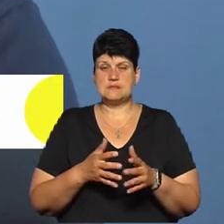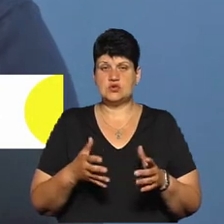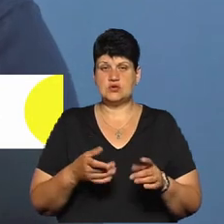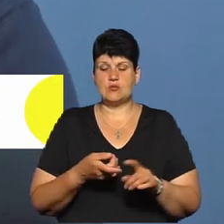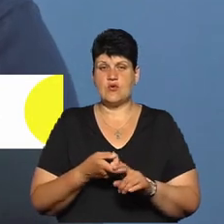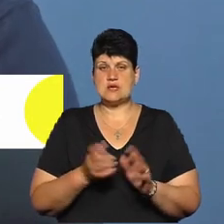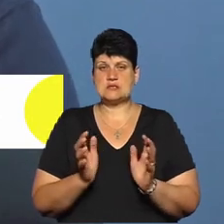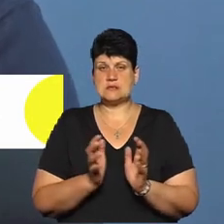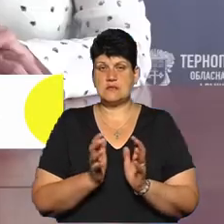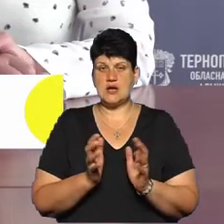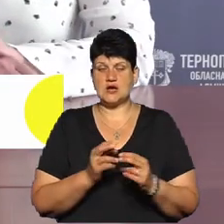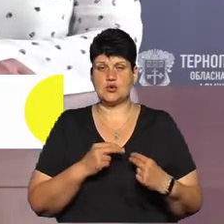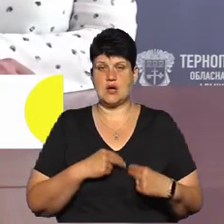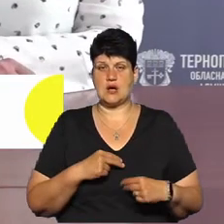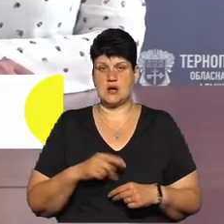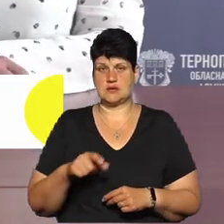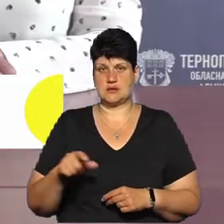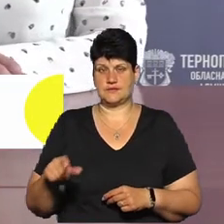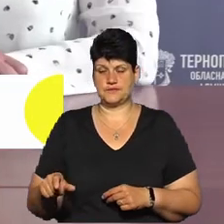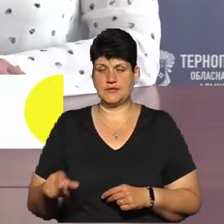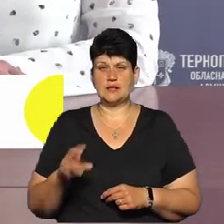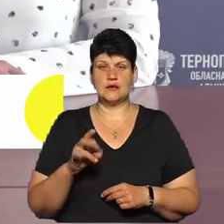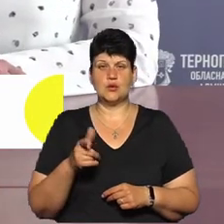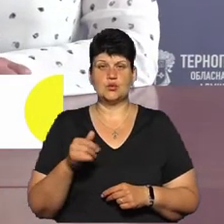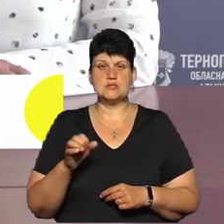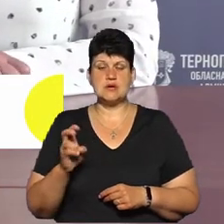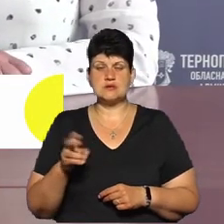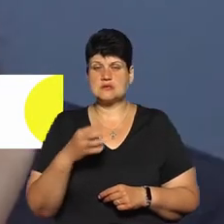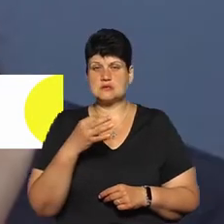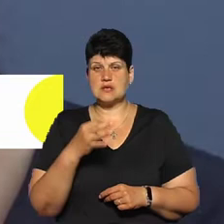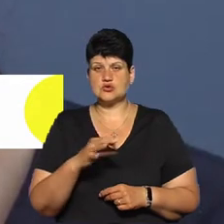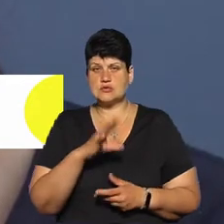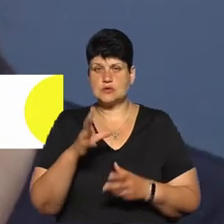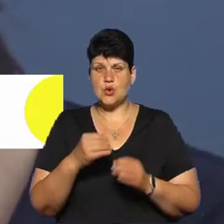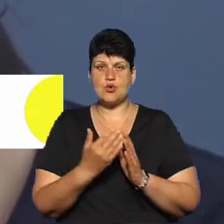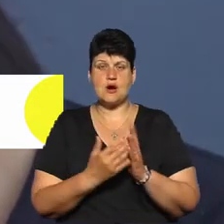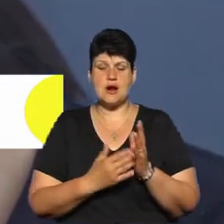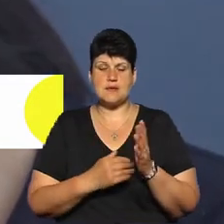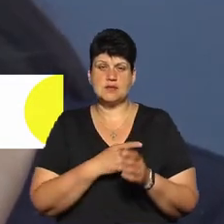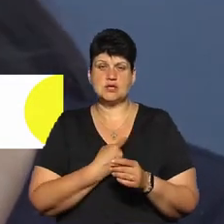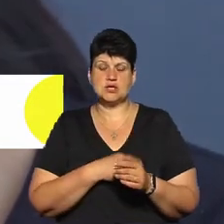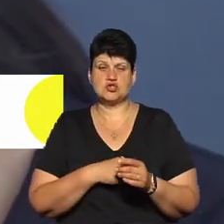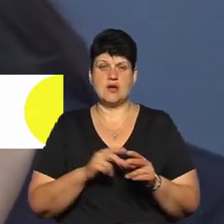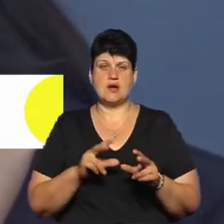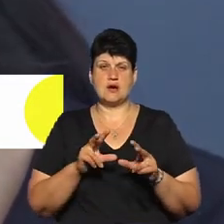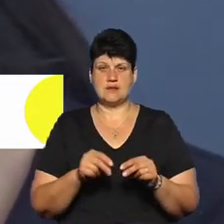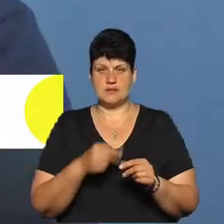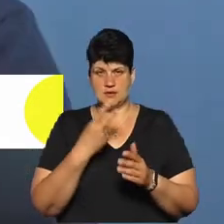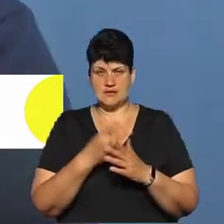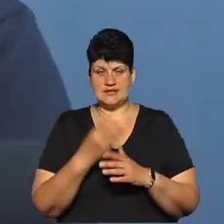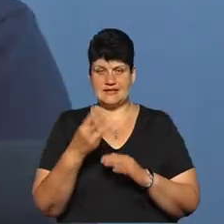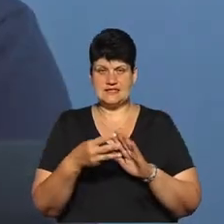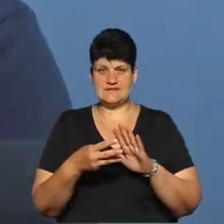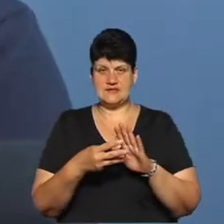збереженням кадрового потенціалу. Наталія Гусак розповіла, загалом у програмі медичних гарантій на цей рік передбачено 38